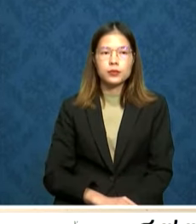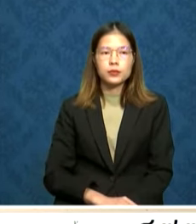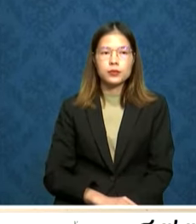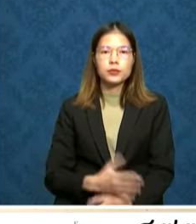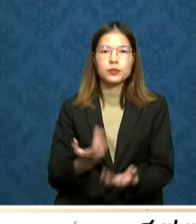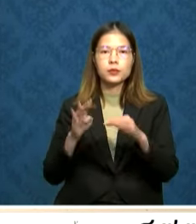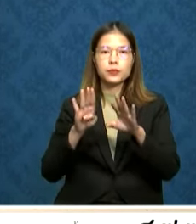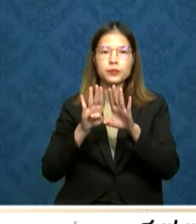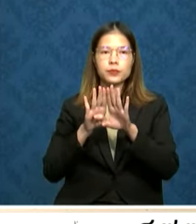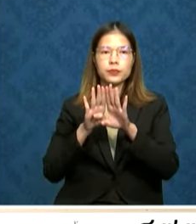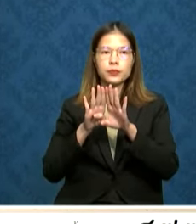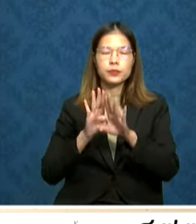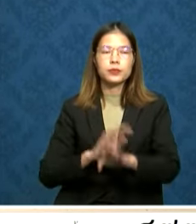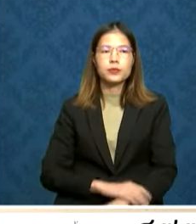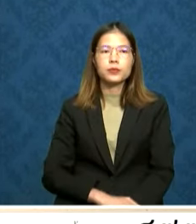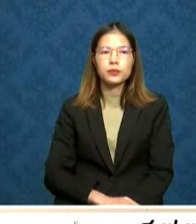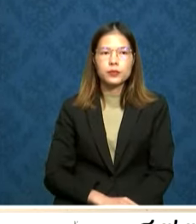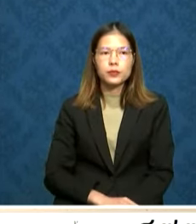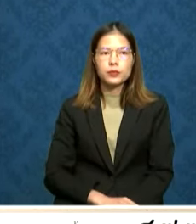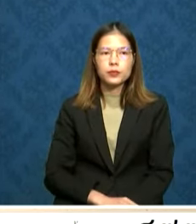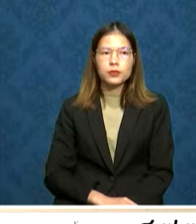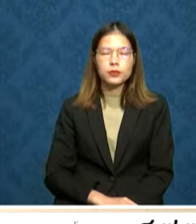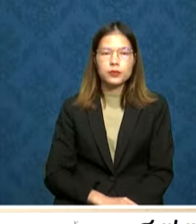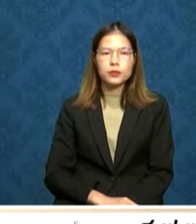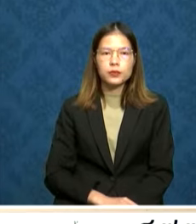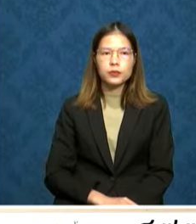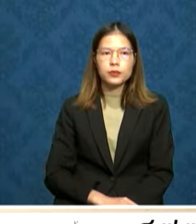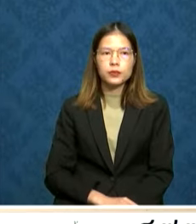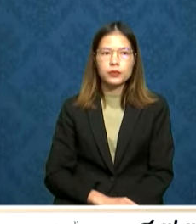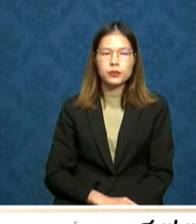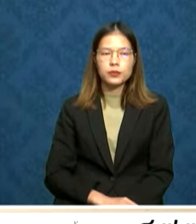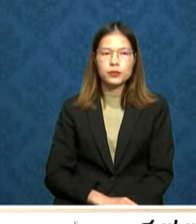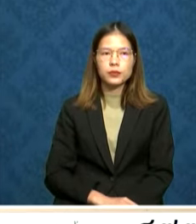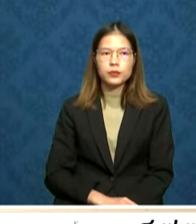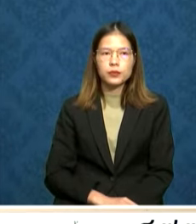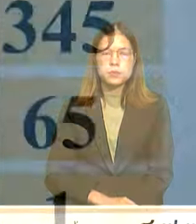ขปดกลงคะแนนครับ จารทแดงผลเลยครับ